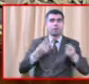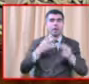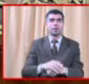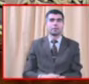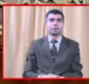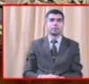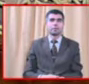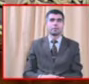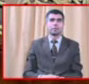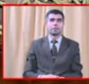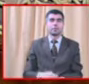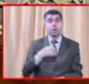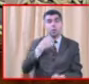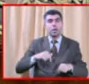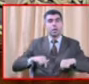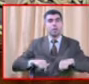كلمة السيد الوزير، تفضل.